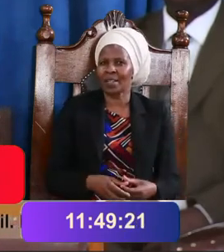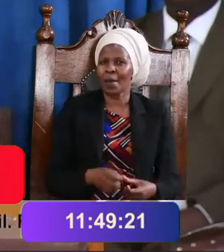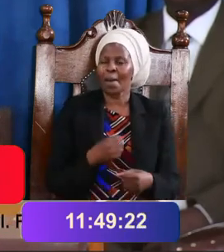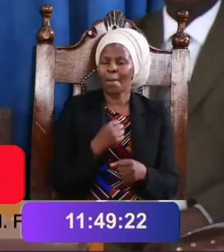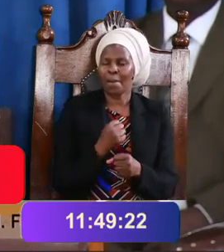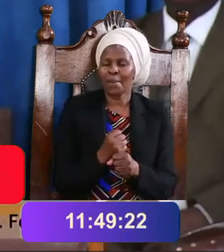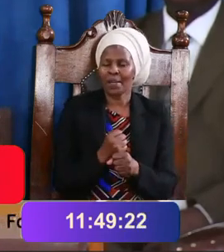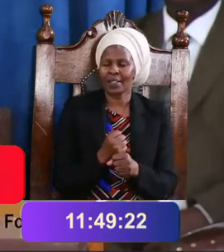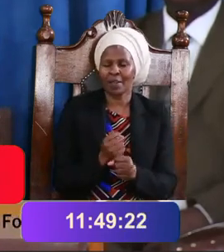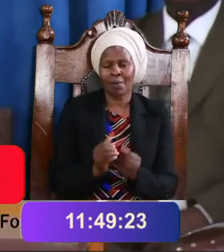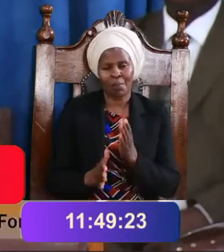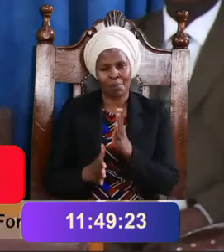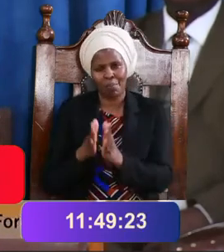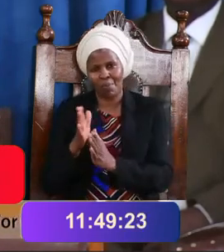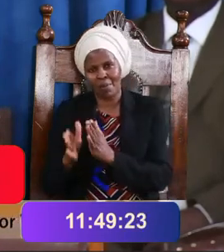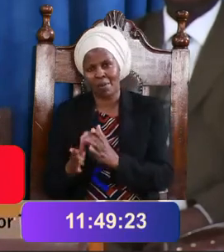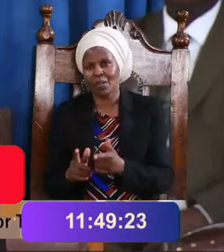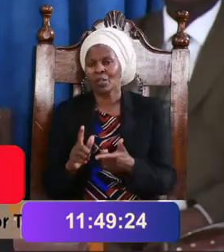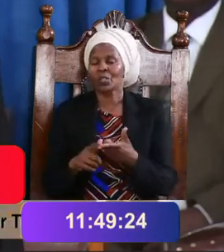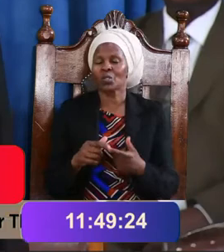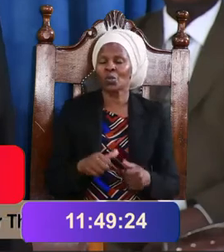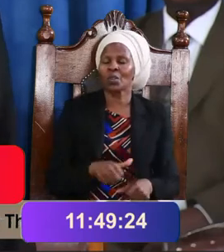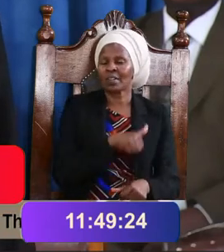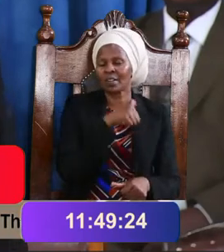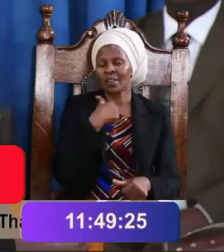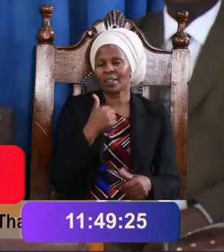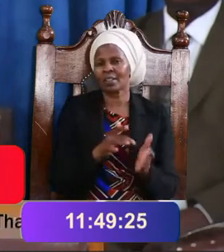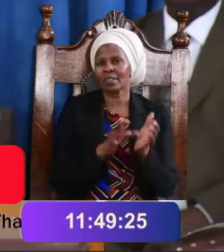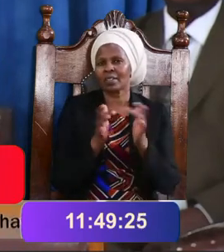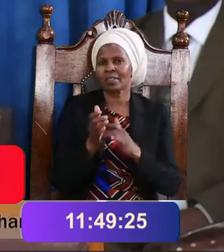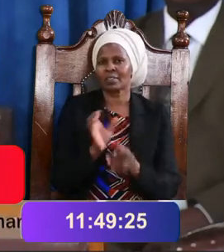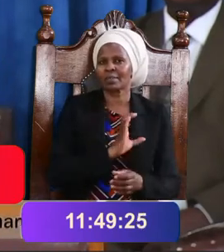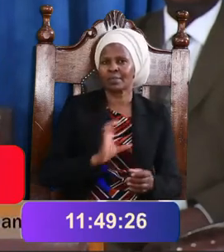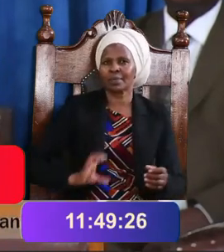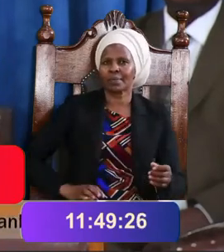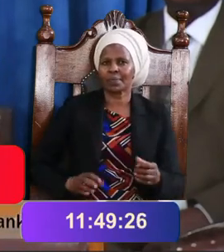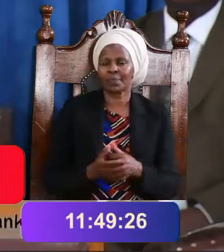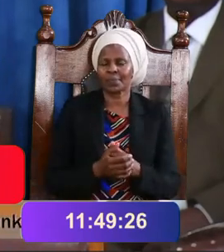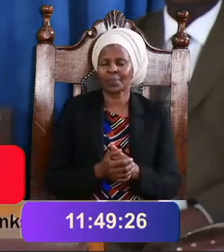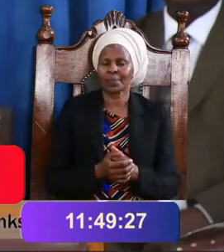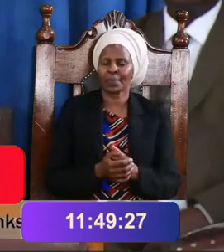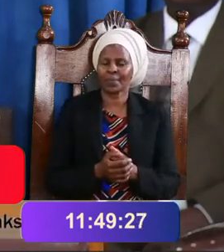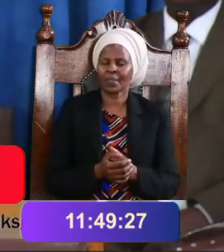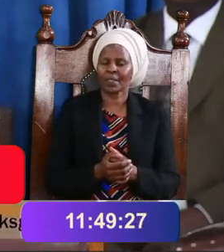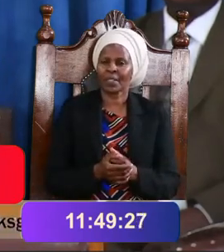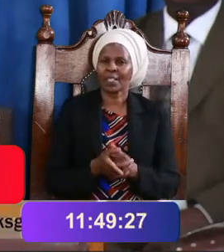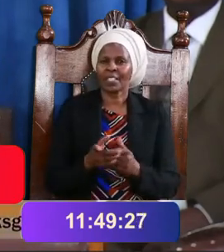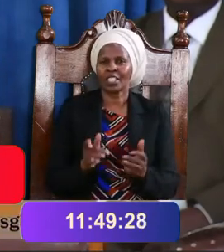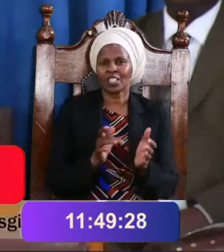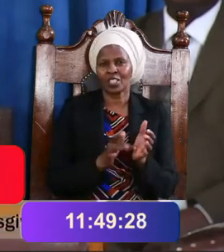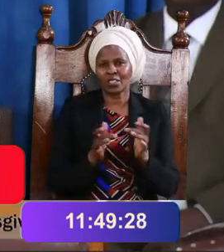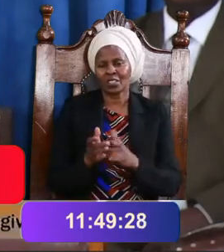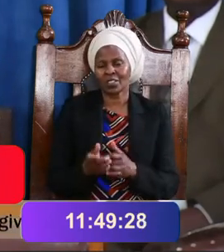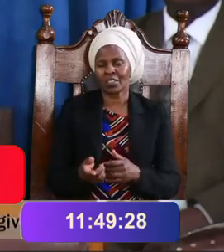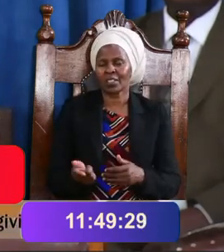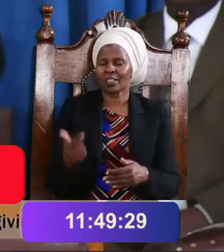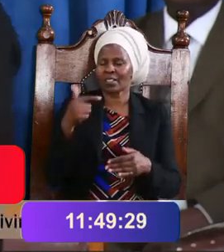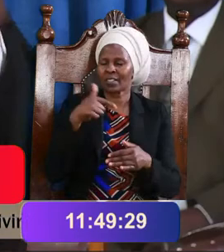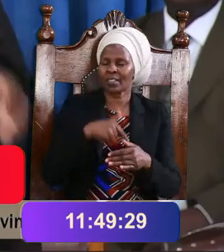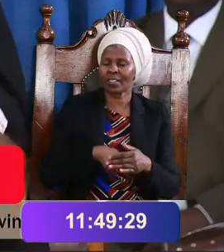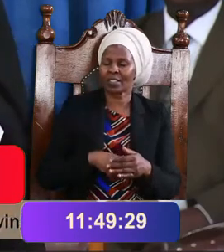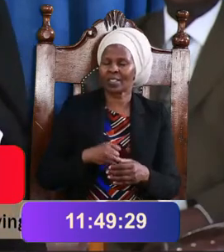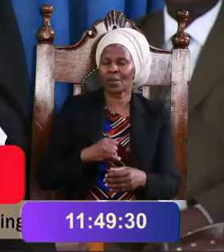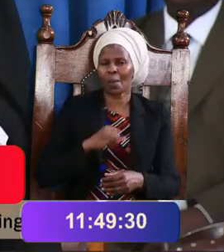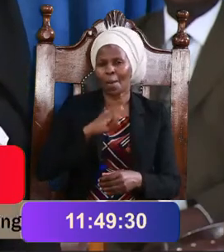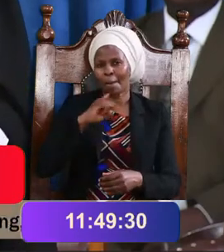wafanye mpango wa kumuua Yesu Kristo. Kwa hivyo katika kuingia kwake Yerusalemu, the